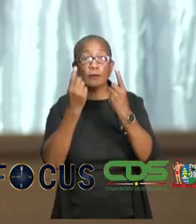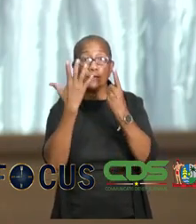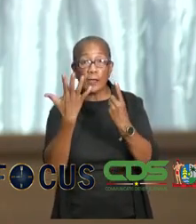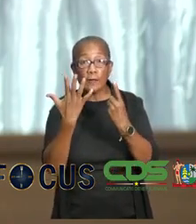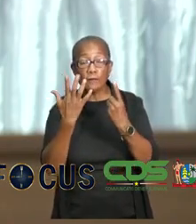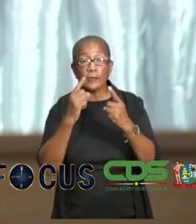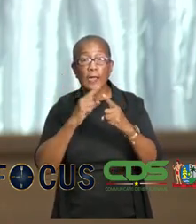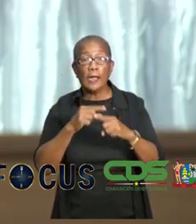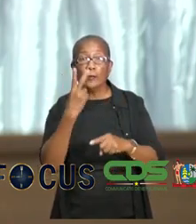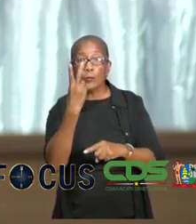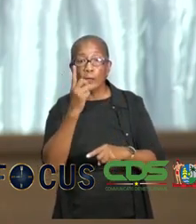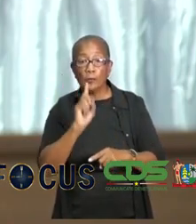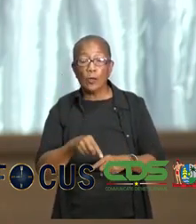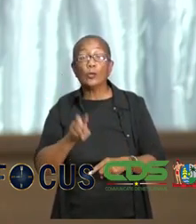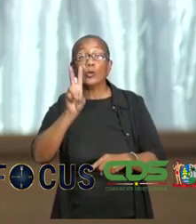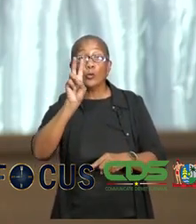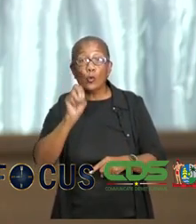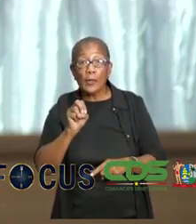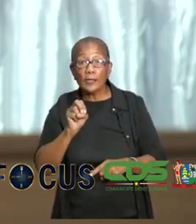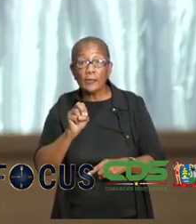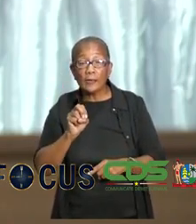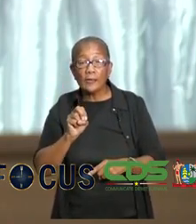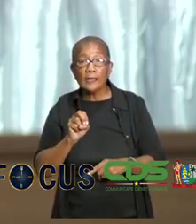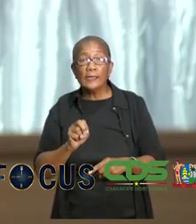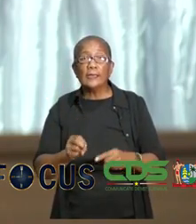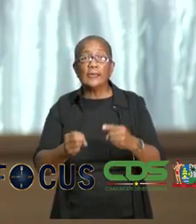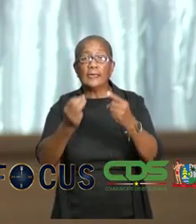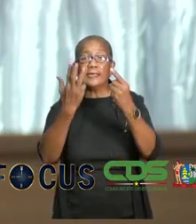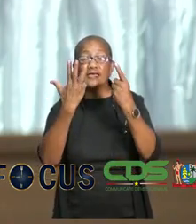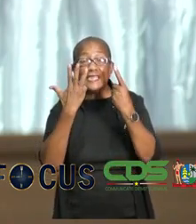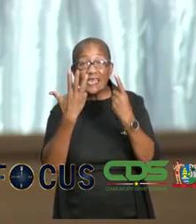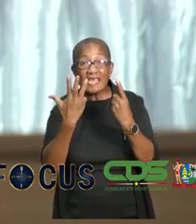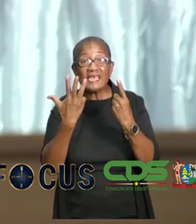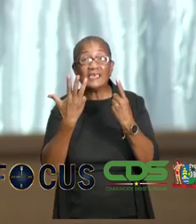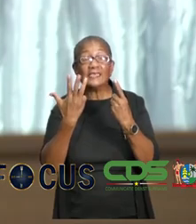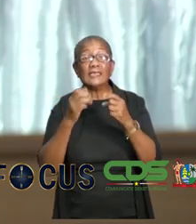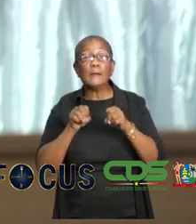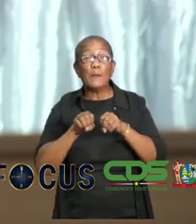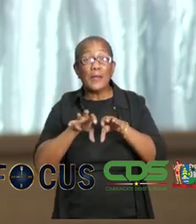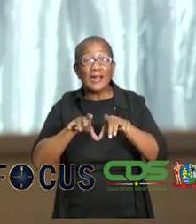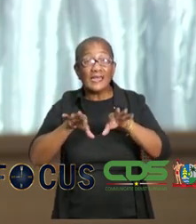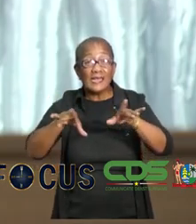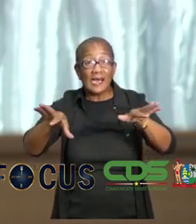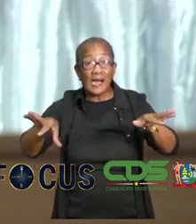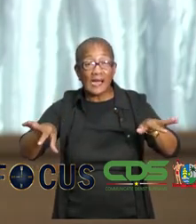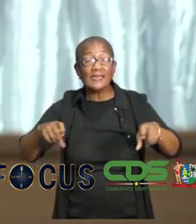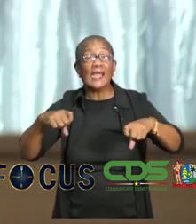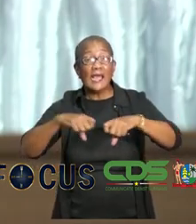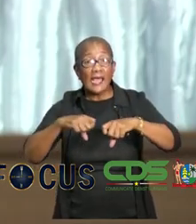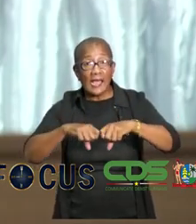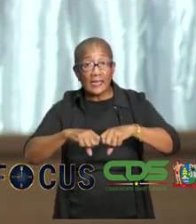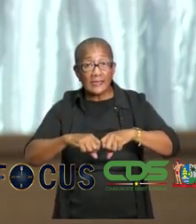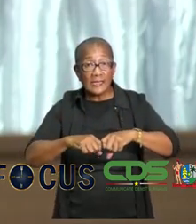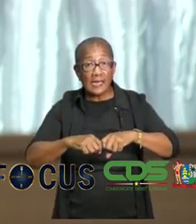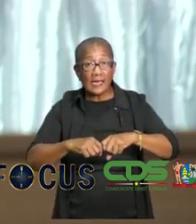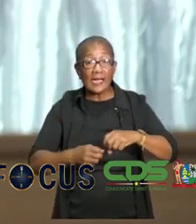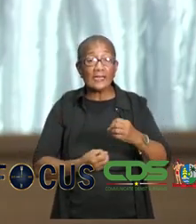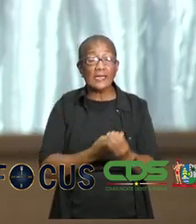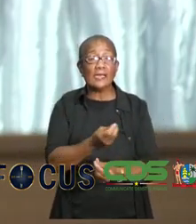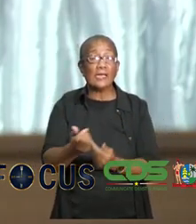2020... schrikt u niet, is 19 miljard extra geld in die economie